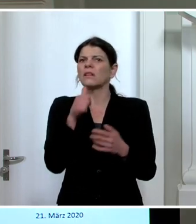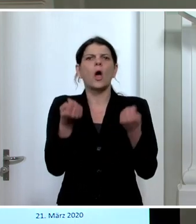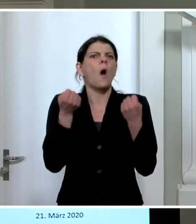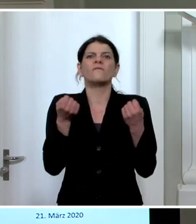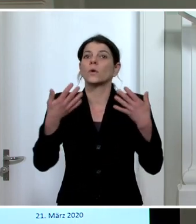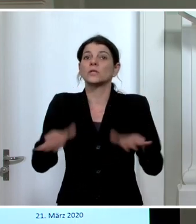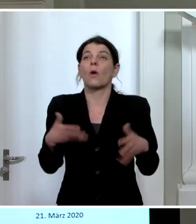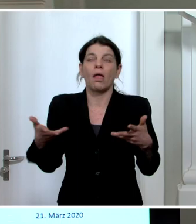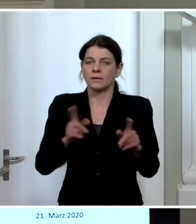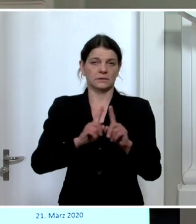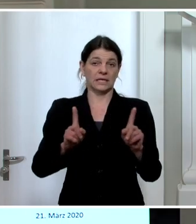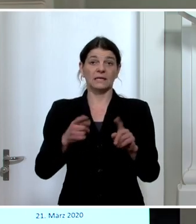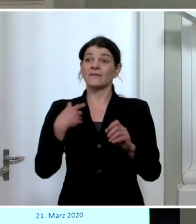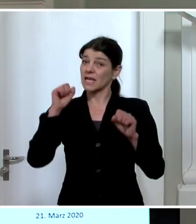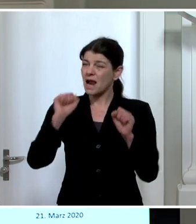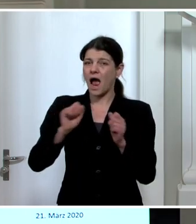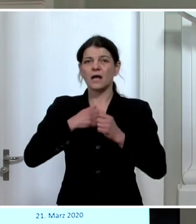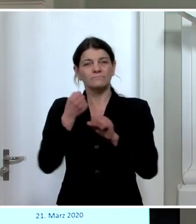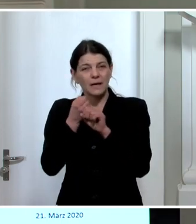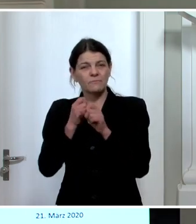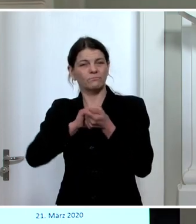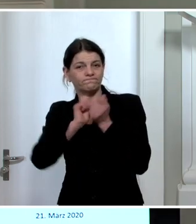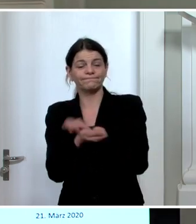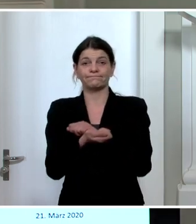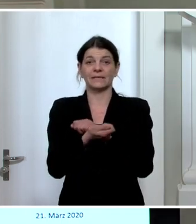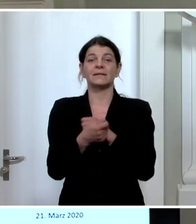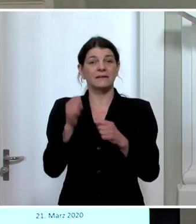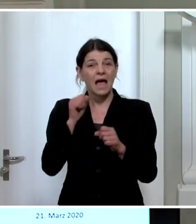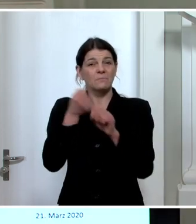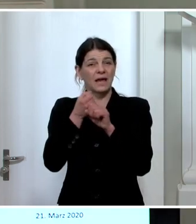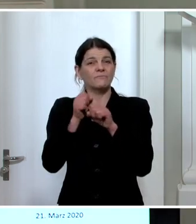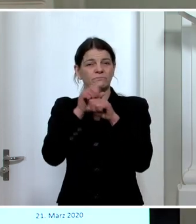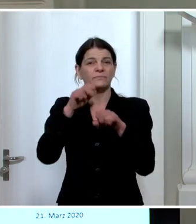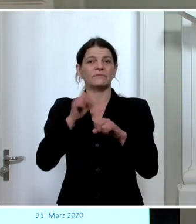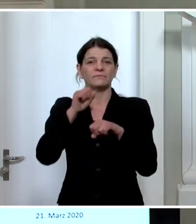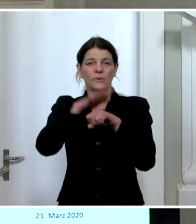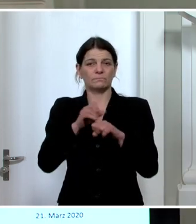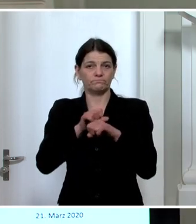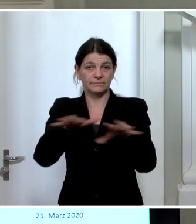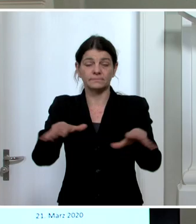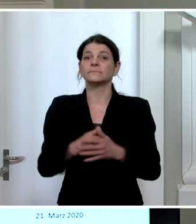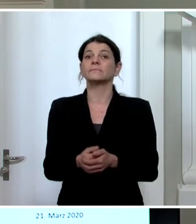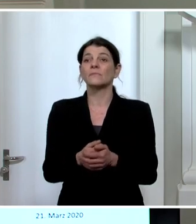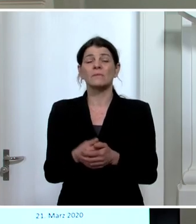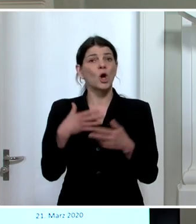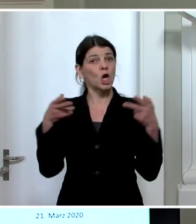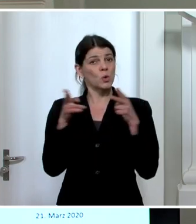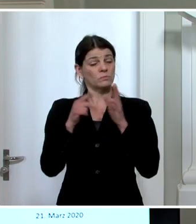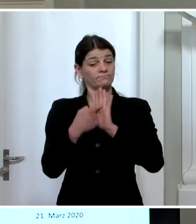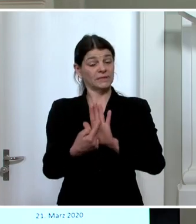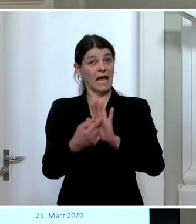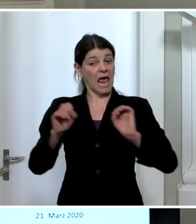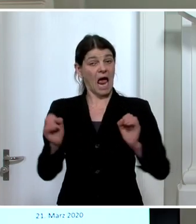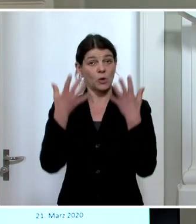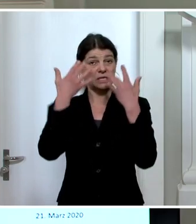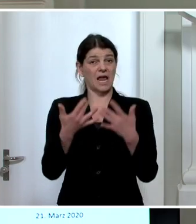hoffnungslos. Wir können etwas tun gegen diese Pandemie. Ich möchte Ihnen kurz die Zahlen vorstellen, die